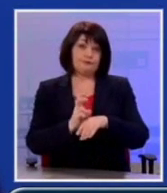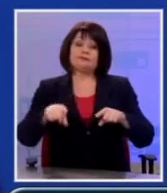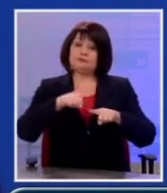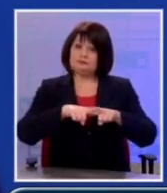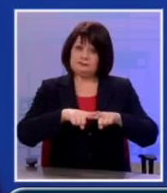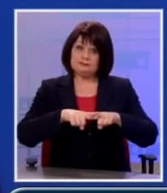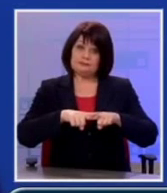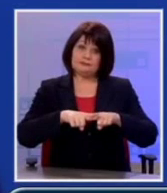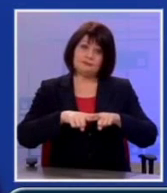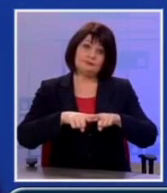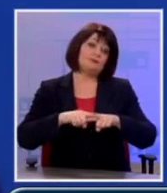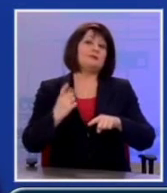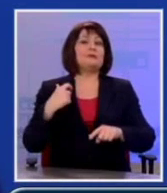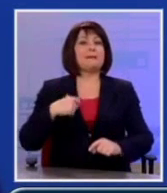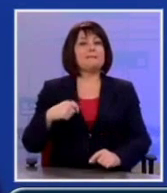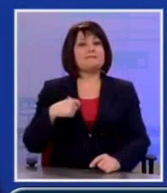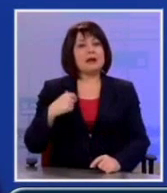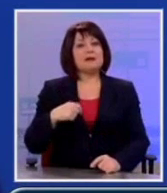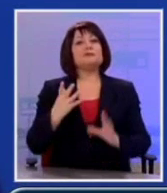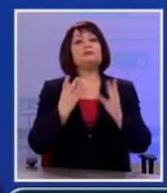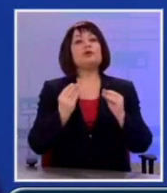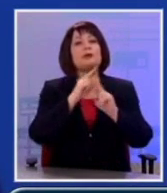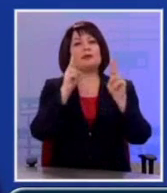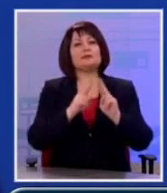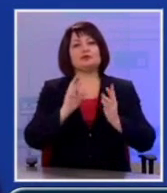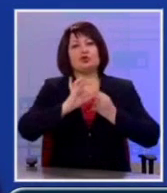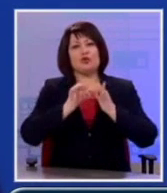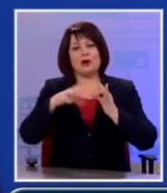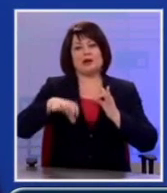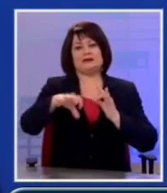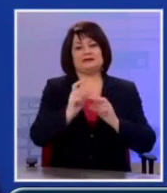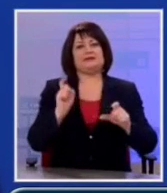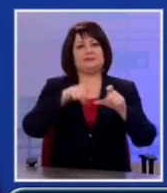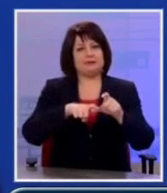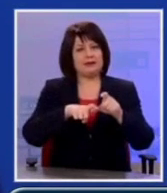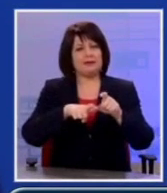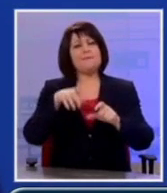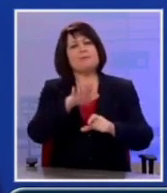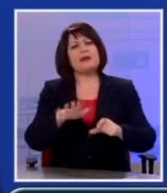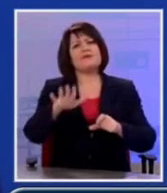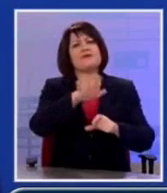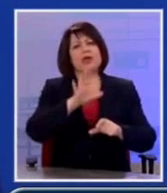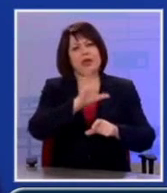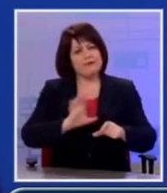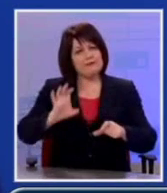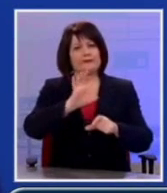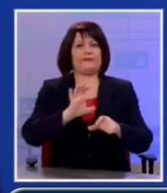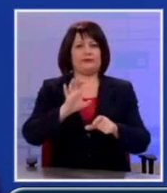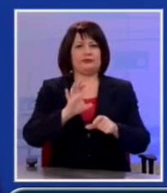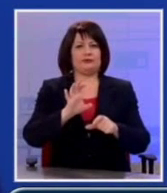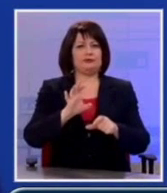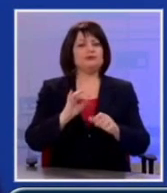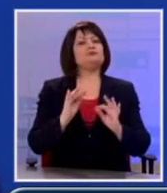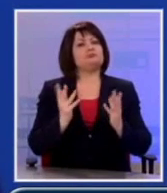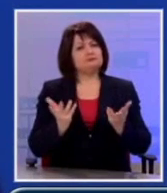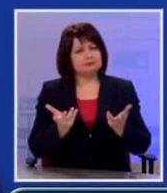μας είναι μέλος σε πολλούς διεθνείς οργανισμούς και περιφερειακούς ευρωπαϊκούς αλλά